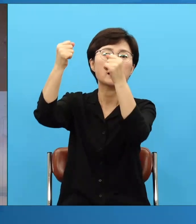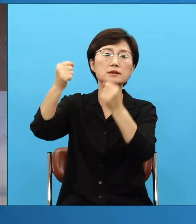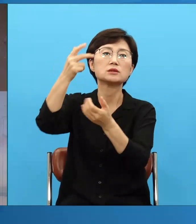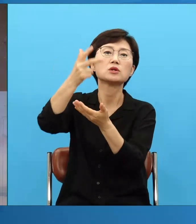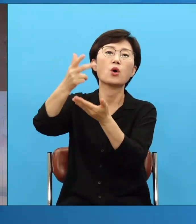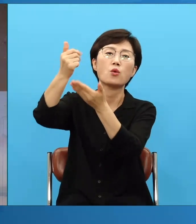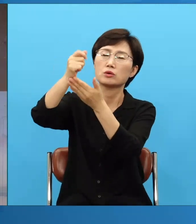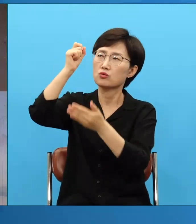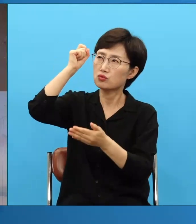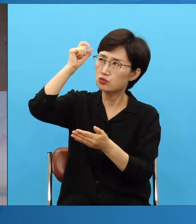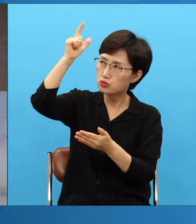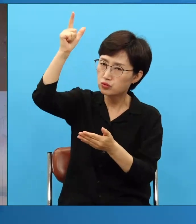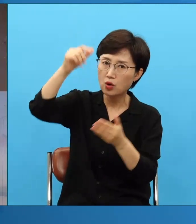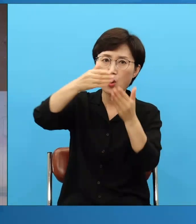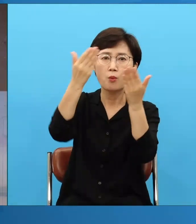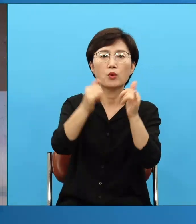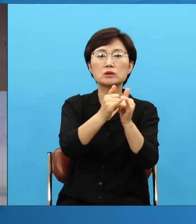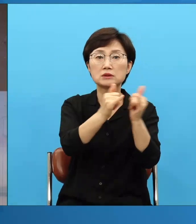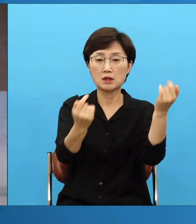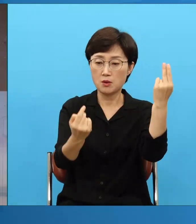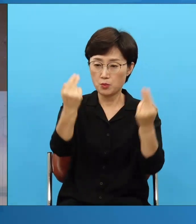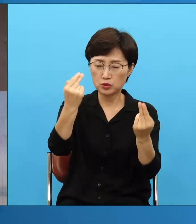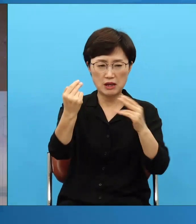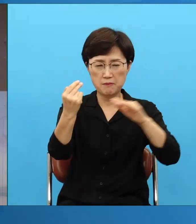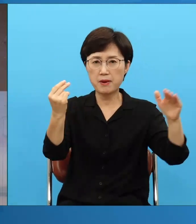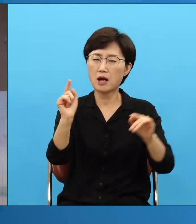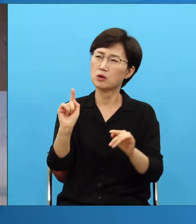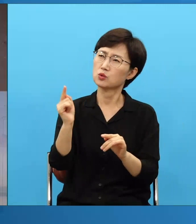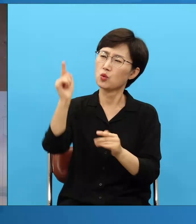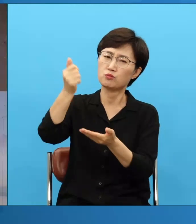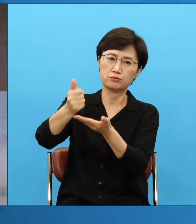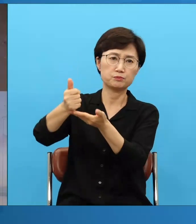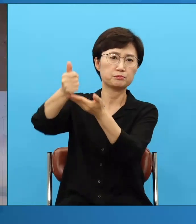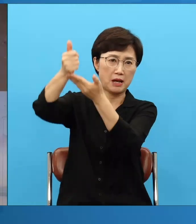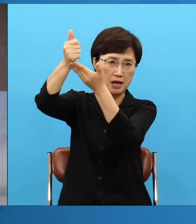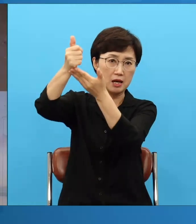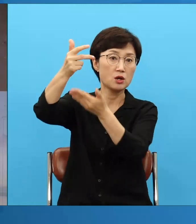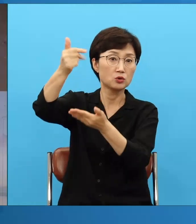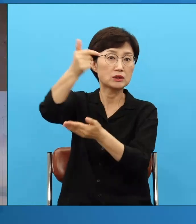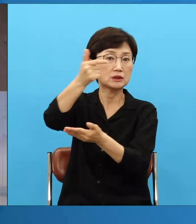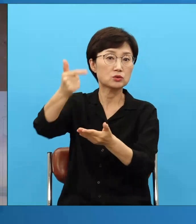시온에 계시는 여호와는 위대하시고 모든 민족보다 높으시도다.